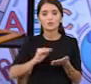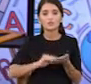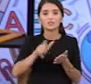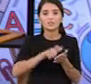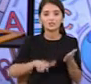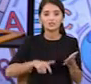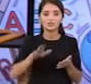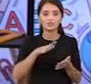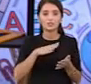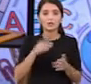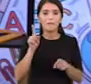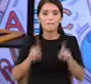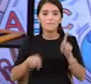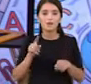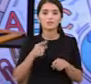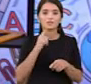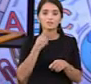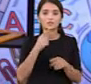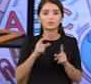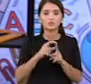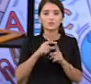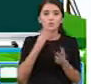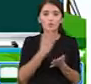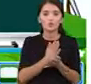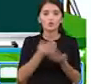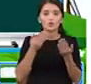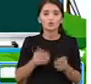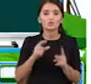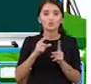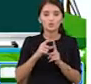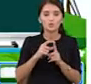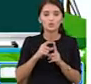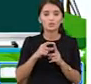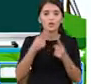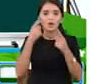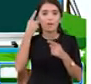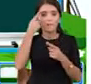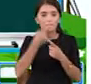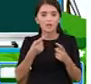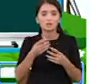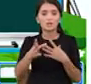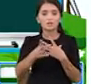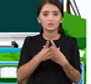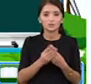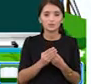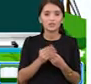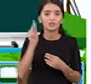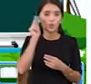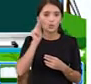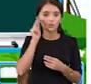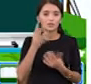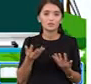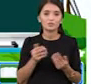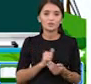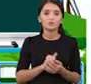ekan. She'rda ba'zi qiyin so'zlar bor ekan. Mana shu so'zlarni ma'nolarini birgalikda